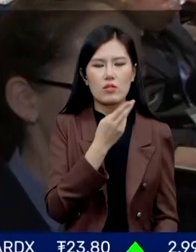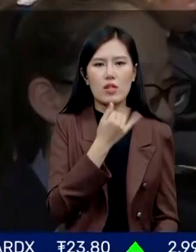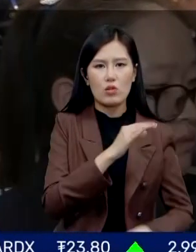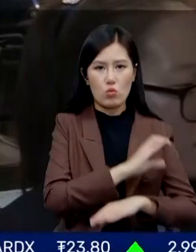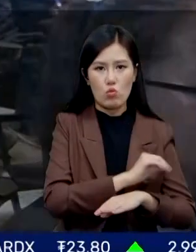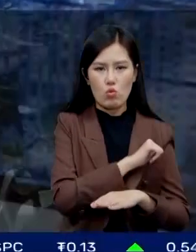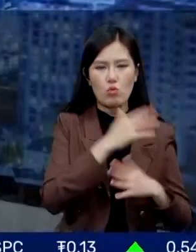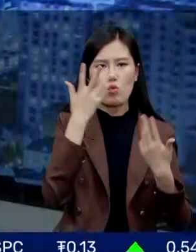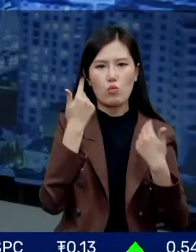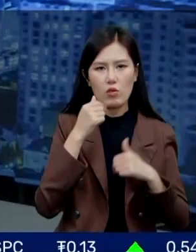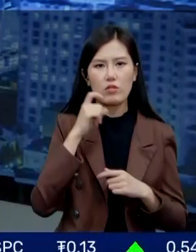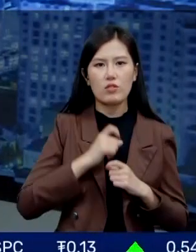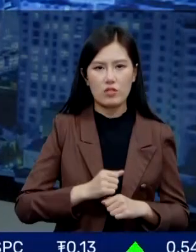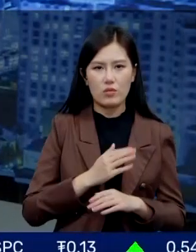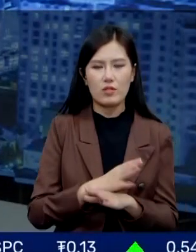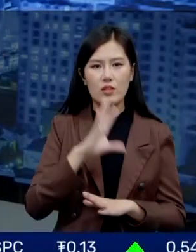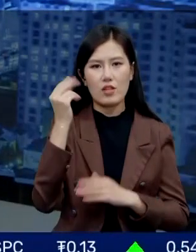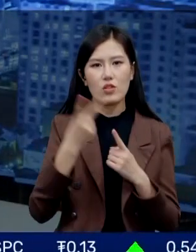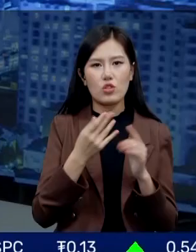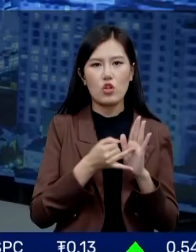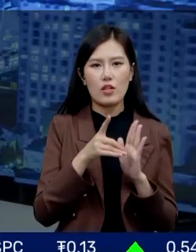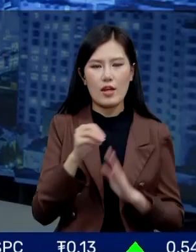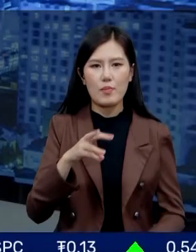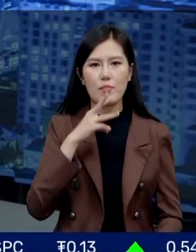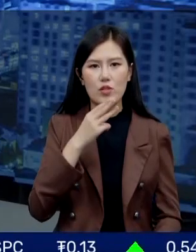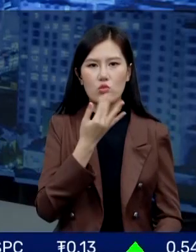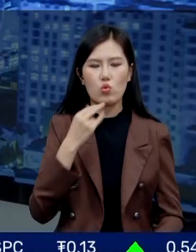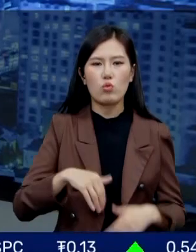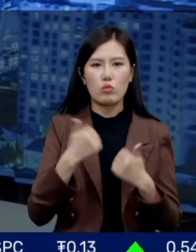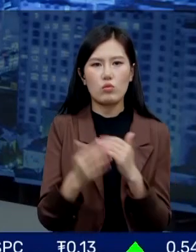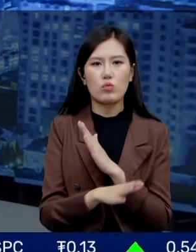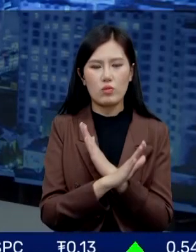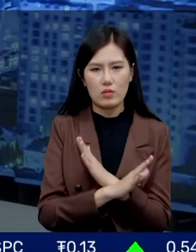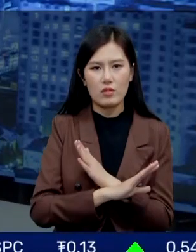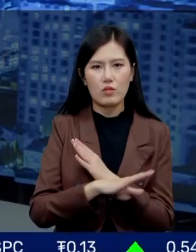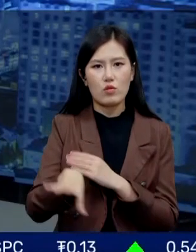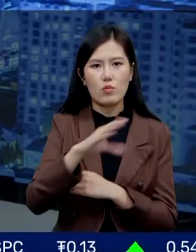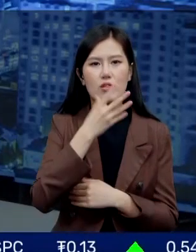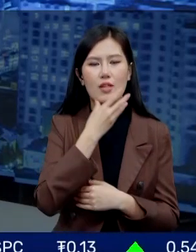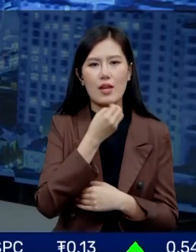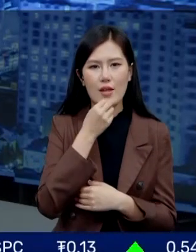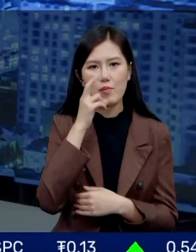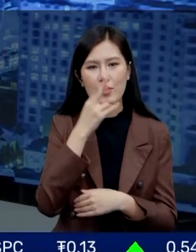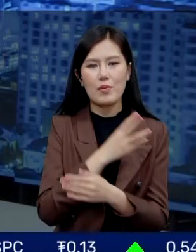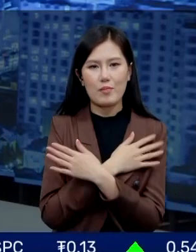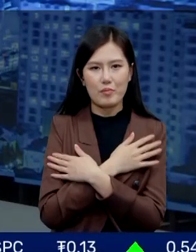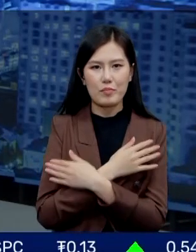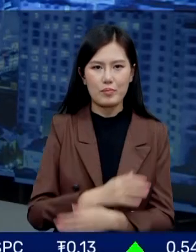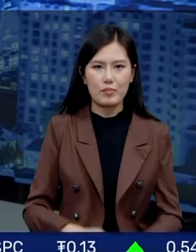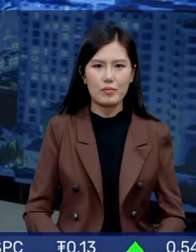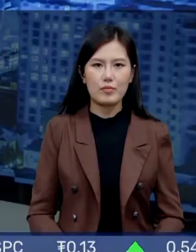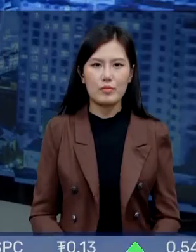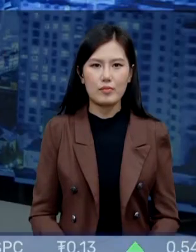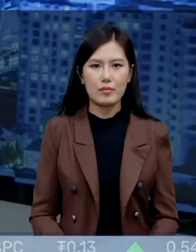зоржээ. Тэнгэр телевизийн 7 ор мэдээллийн хөтөлбөр студиэс шууд хүрлээ. Та бүхэн амралтын өдрүүдэд аяд тухтай сайхан өнгөрүүлээрэй.